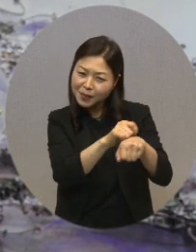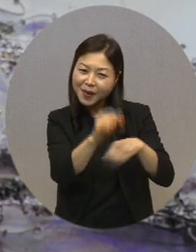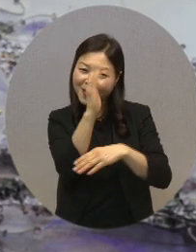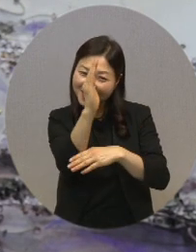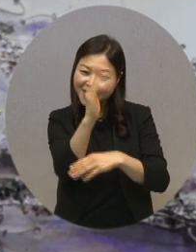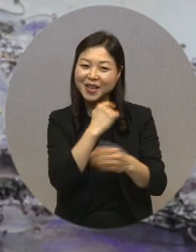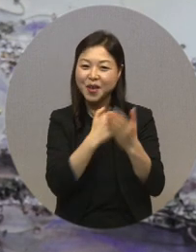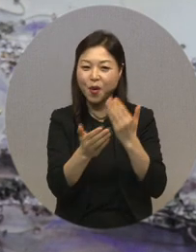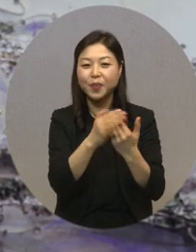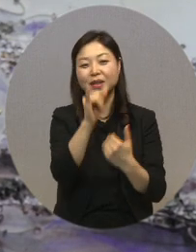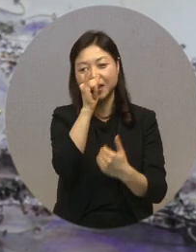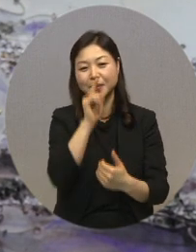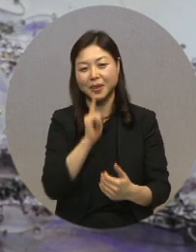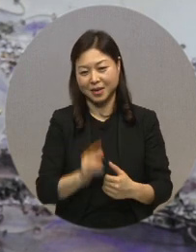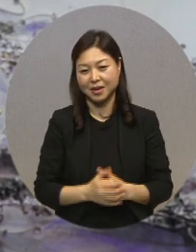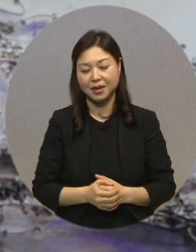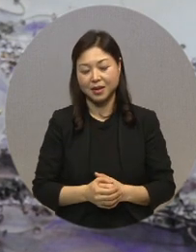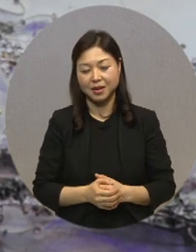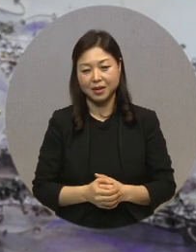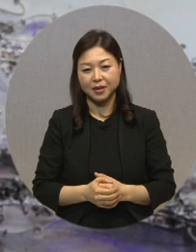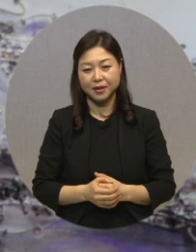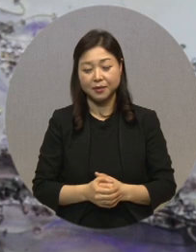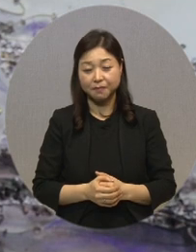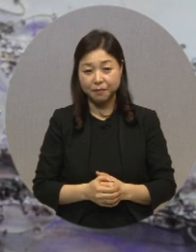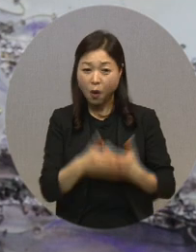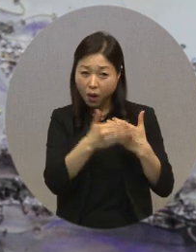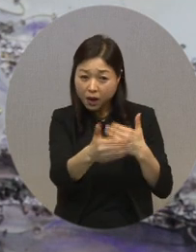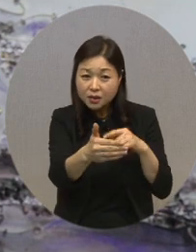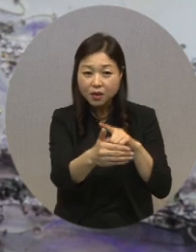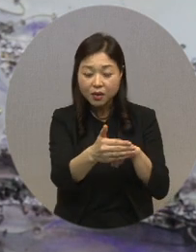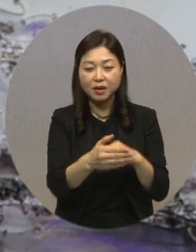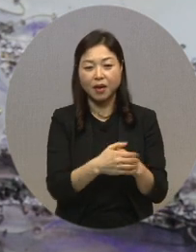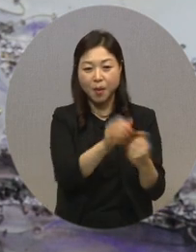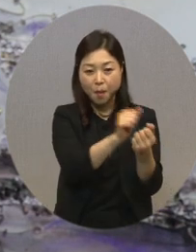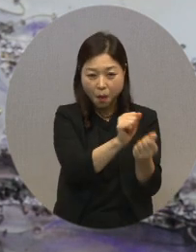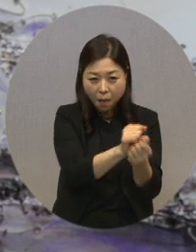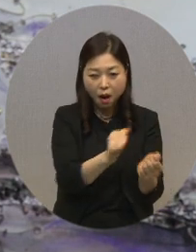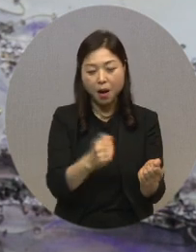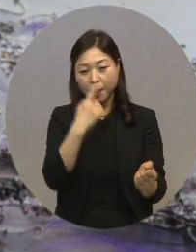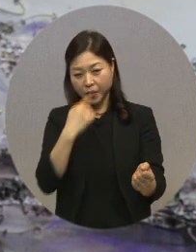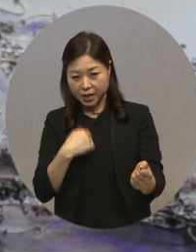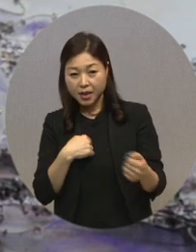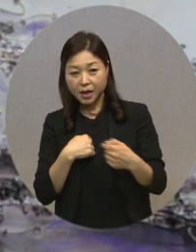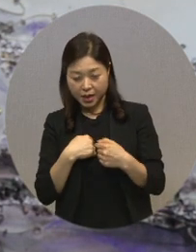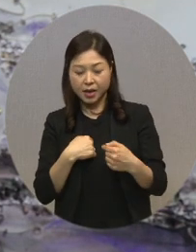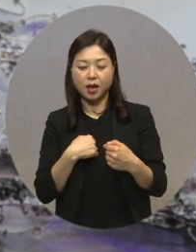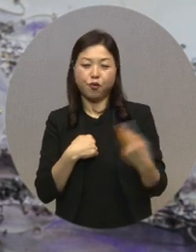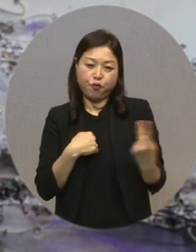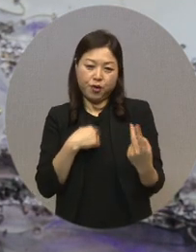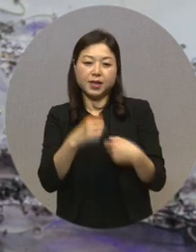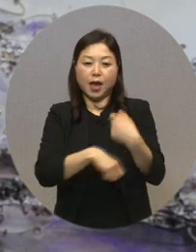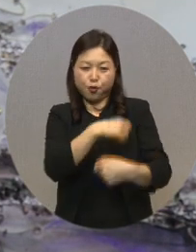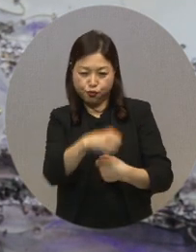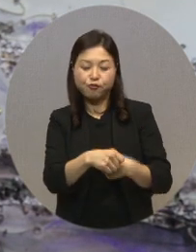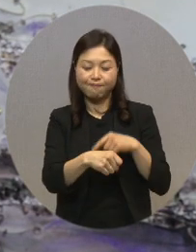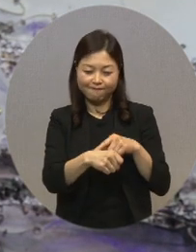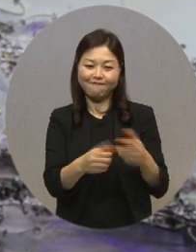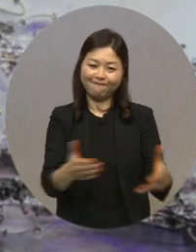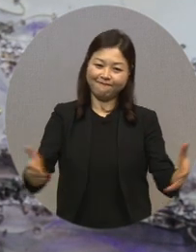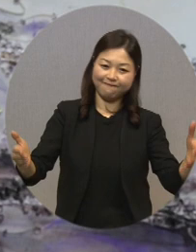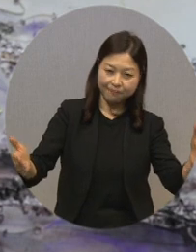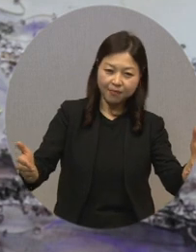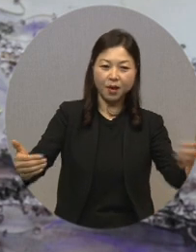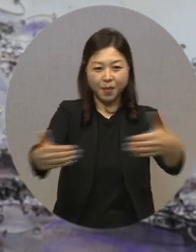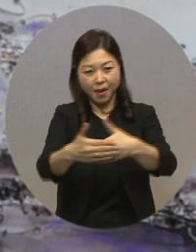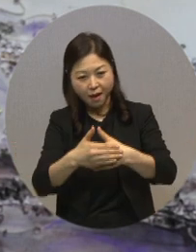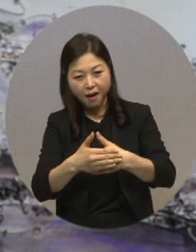있다고 전합니다. 이 모든 과정에서 소재와 작가 자신에게 기꺼이 자유를 허락하고 두 팔 벌려